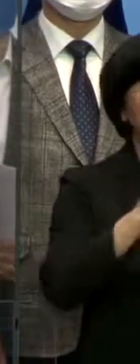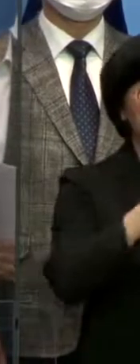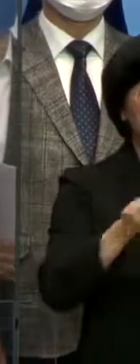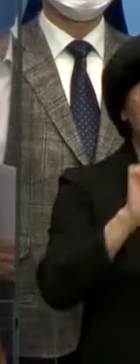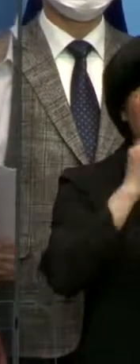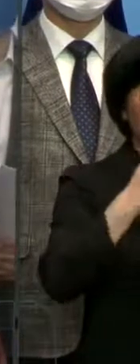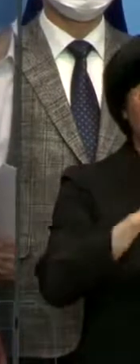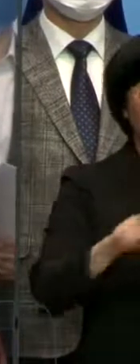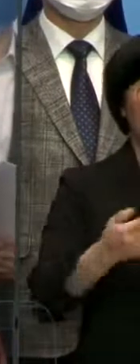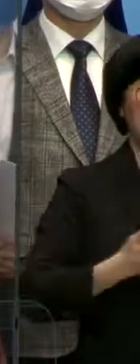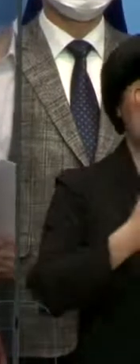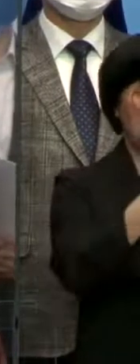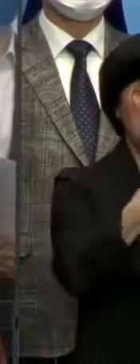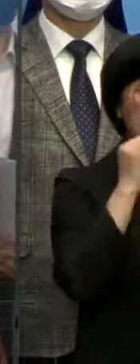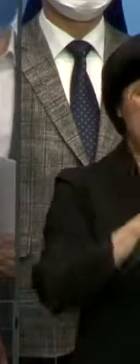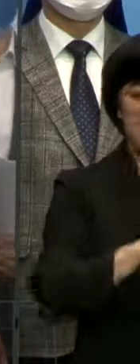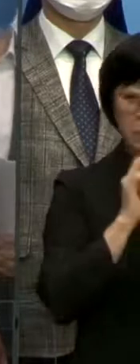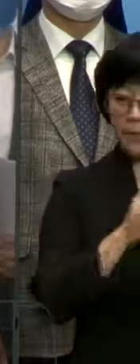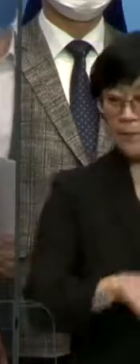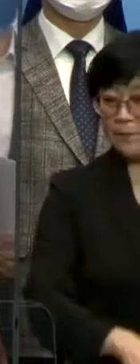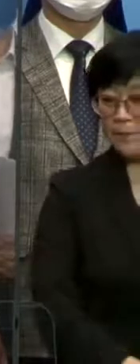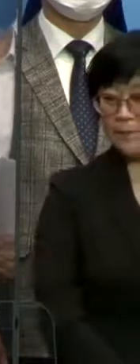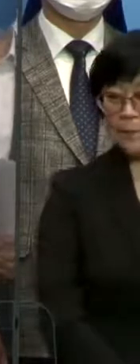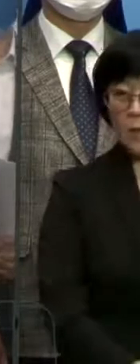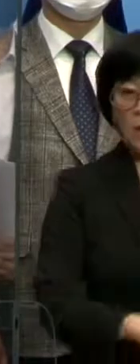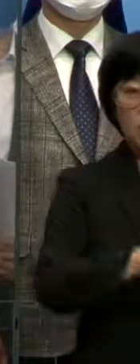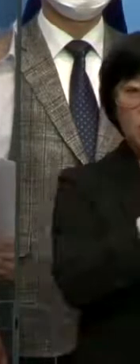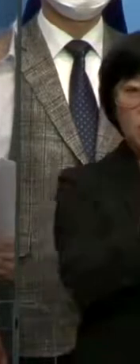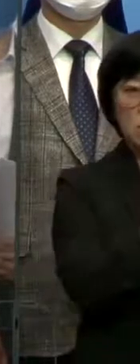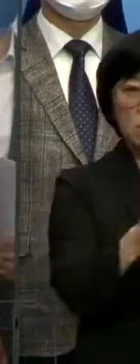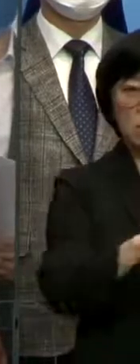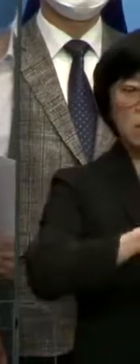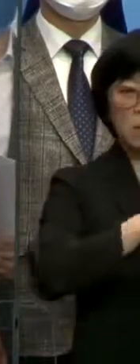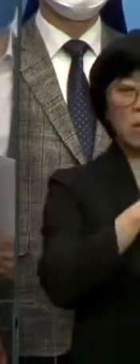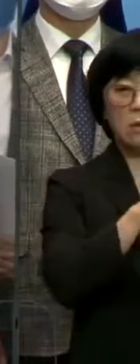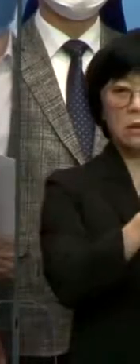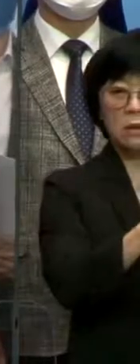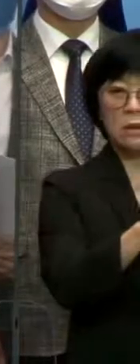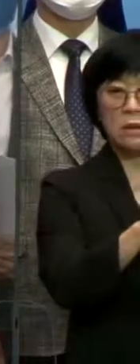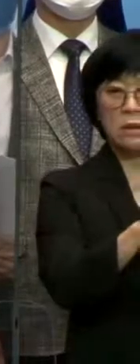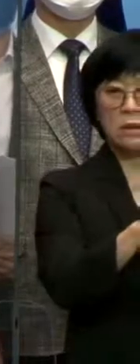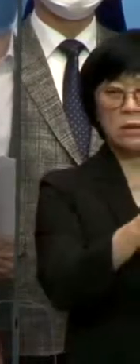형평성이 현저하게 떨어집니다. 다음 또 하나 면허 취소 또는 자격 정지가 된